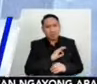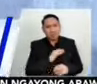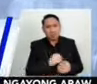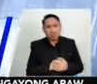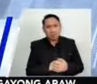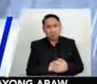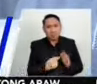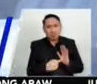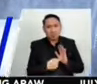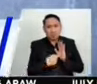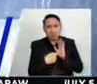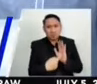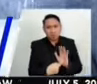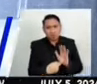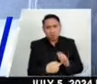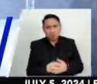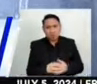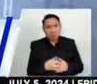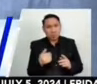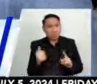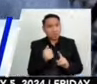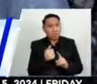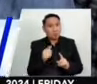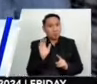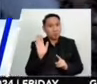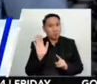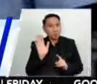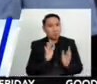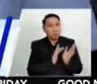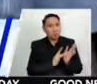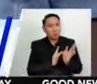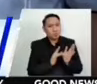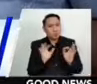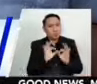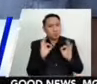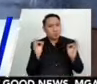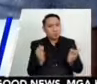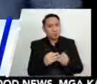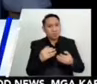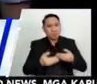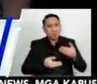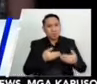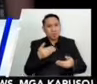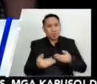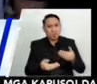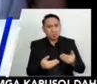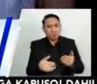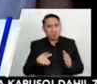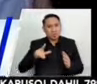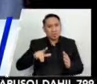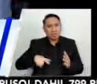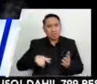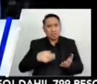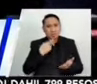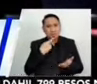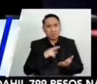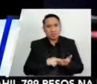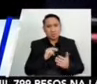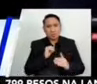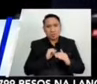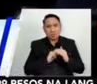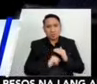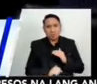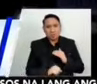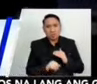nito na inabuso anan ang pamil go ang proseso ng late registration of birth sa Pilipinas